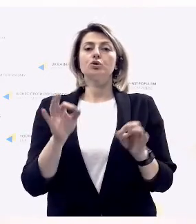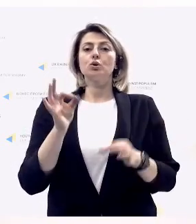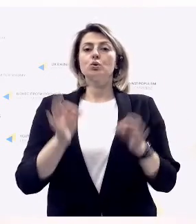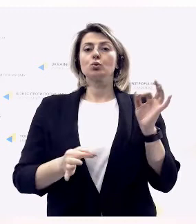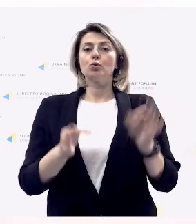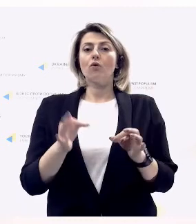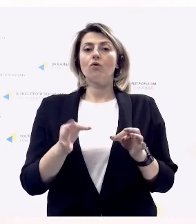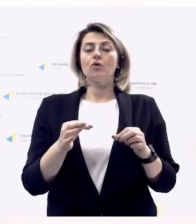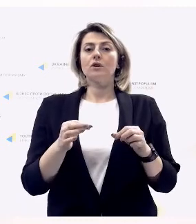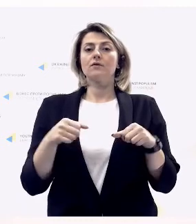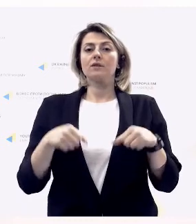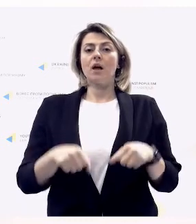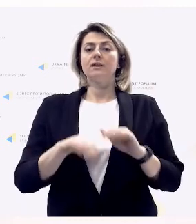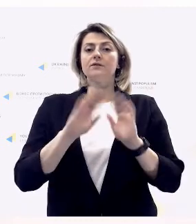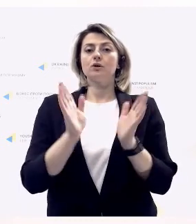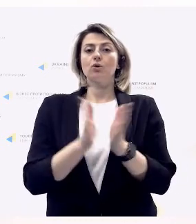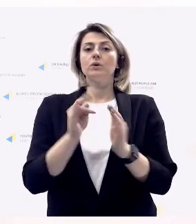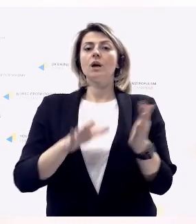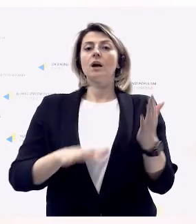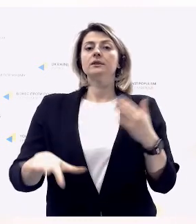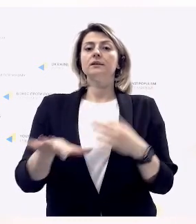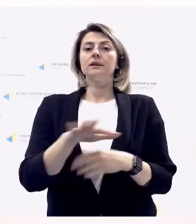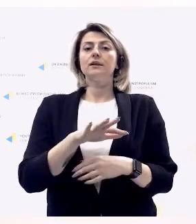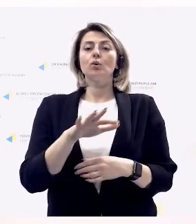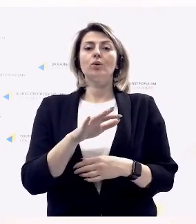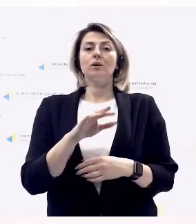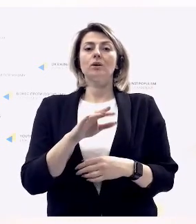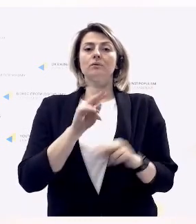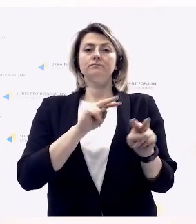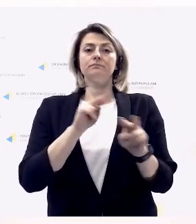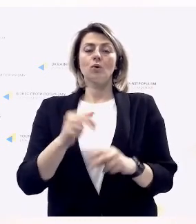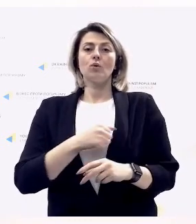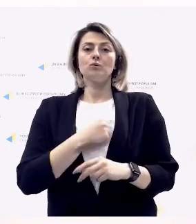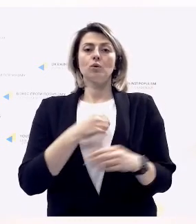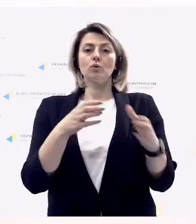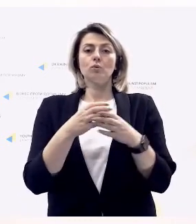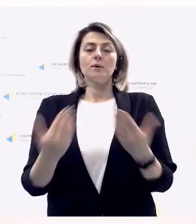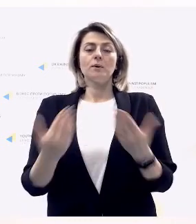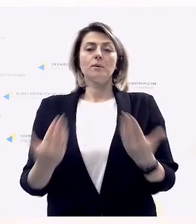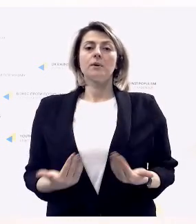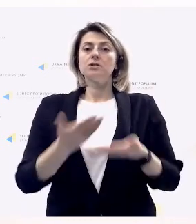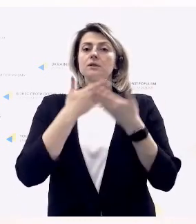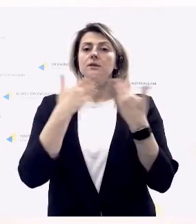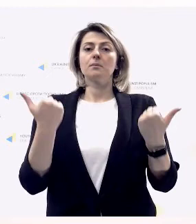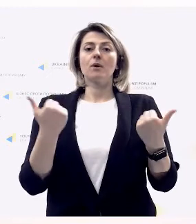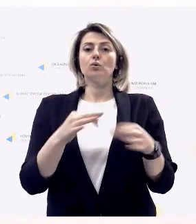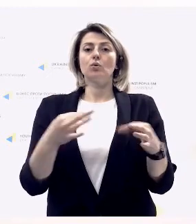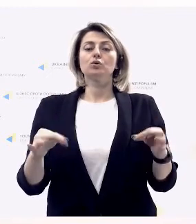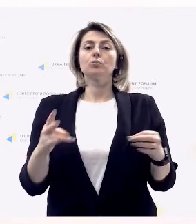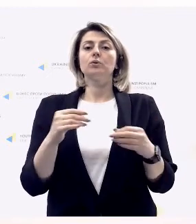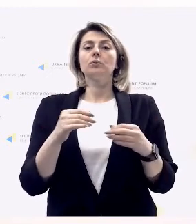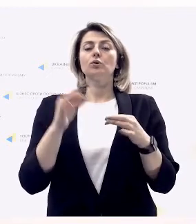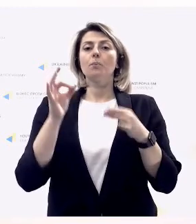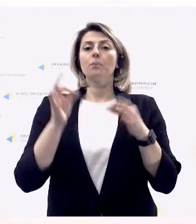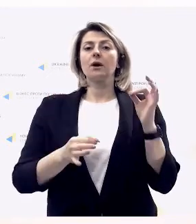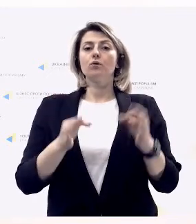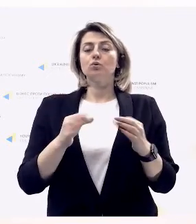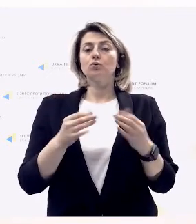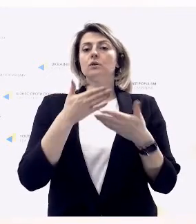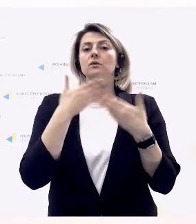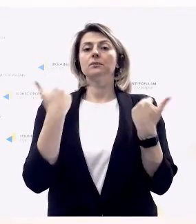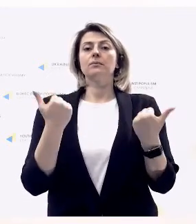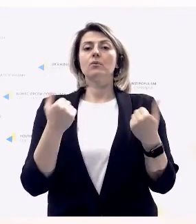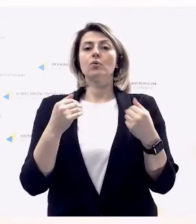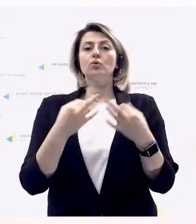в цілому. На територіях, контрольованих збройними групами, мешканці не мають доступу до правосуддя. Вони не можуть отримати доступу